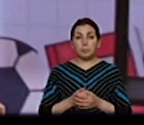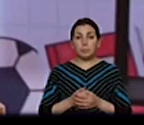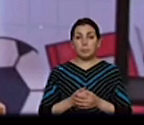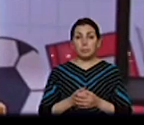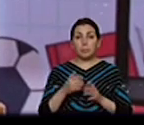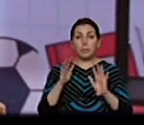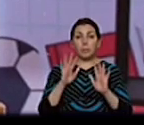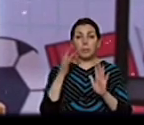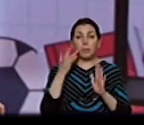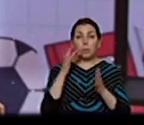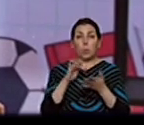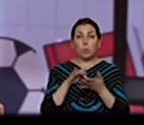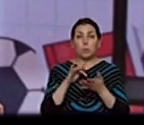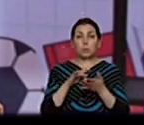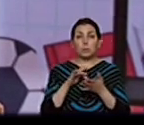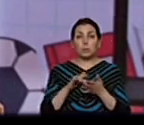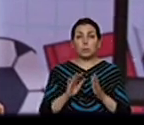qismini.